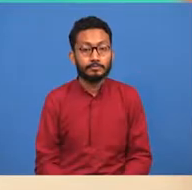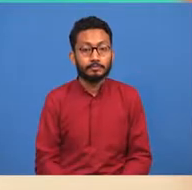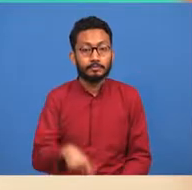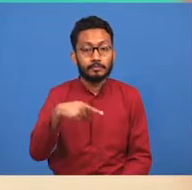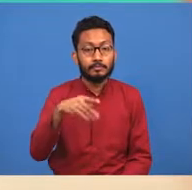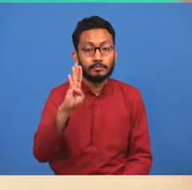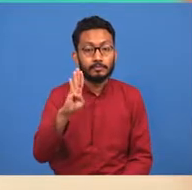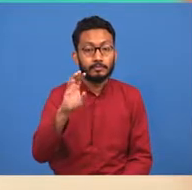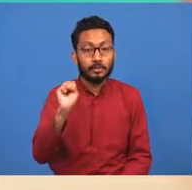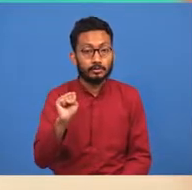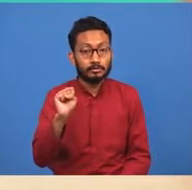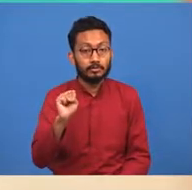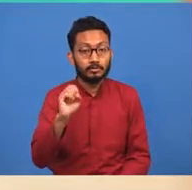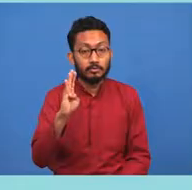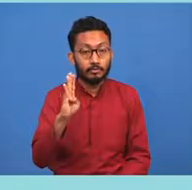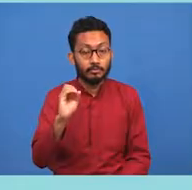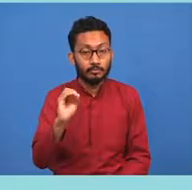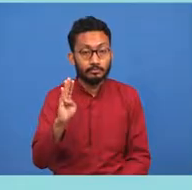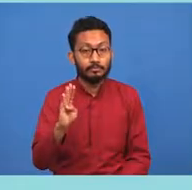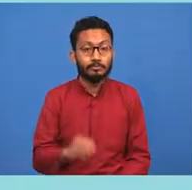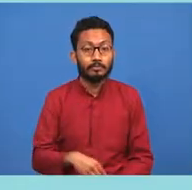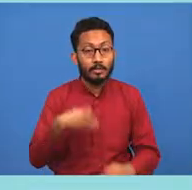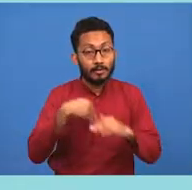PbSO4 melalui aktiviti 2.